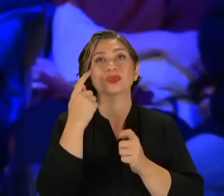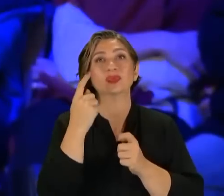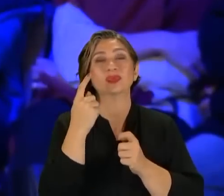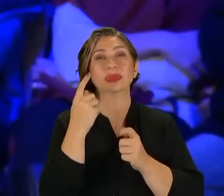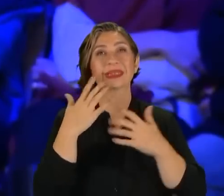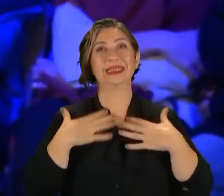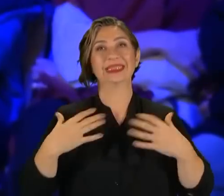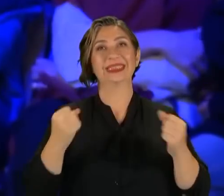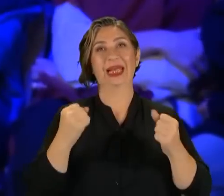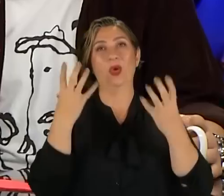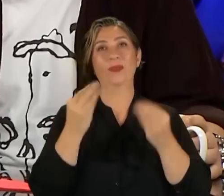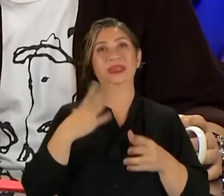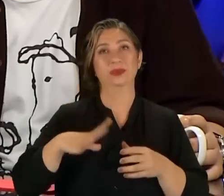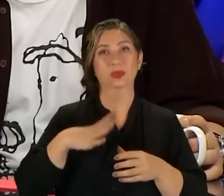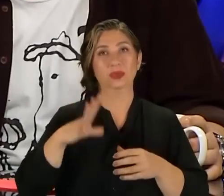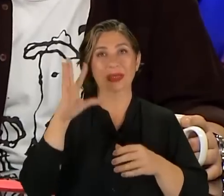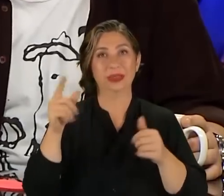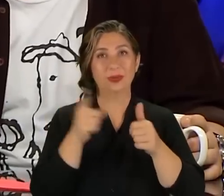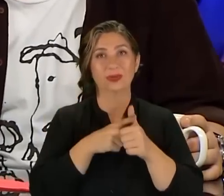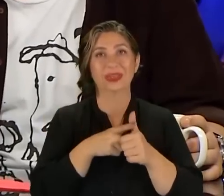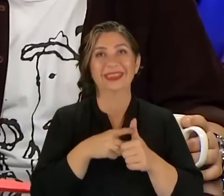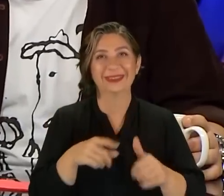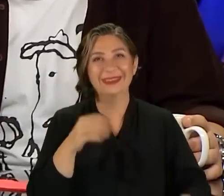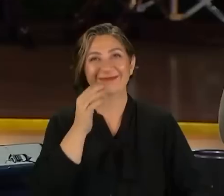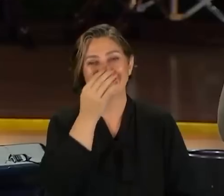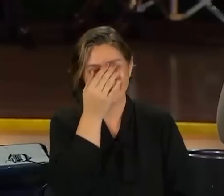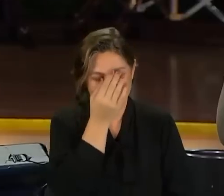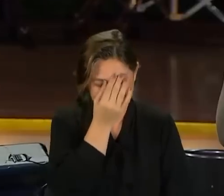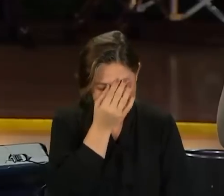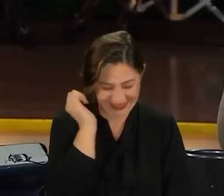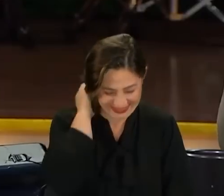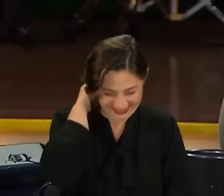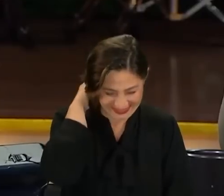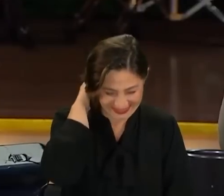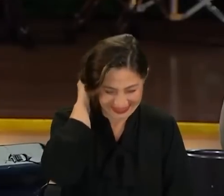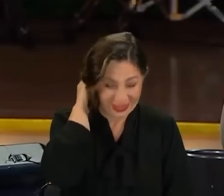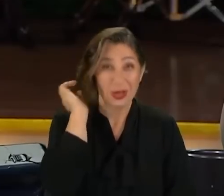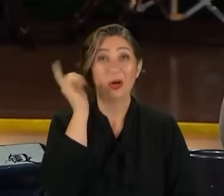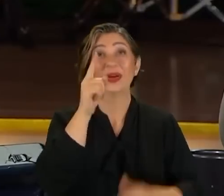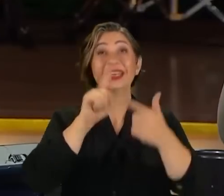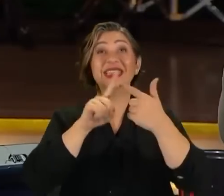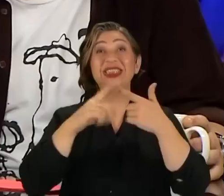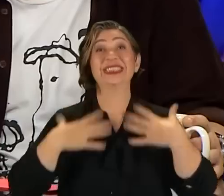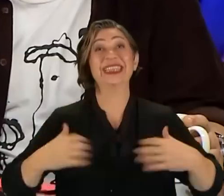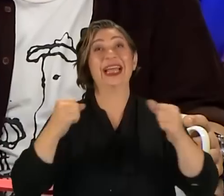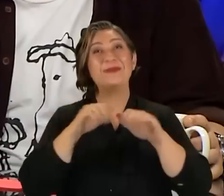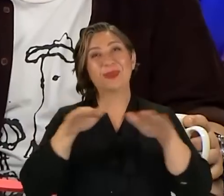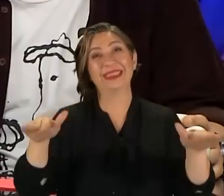Sağlık, var mı böyle bir proje? Sağlıklı olmak istiyoruz her şeyden önce. Niye? Bak bu ikinci masa, sağlık masası.